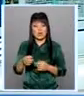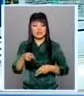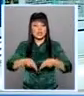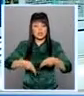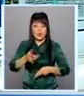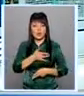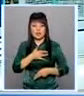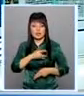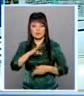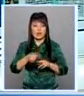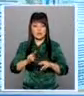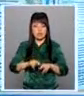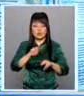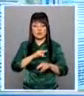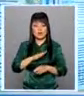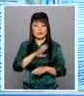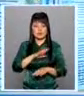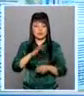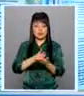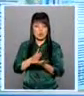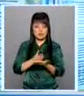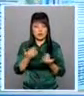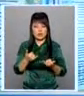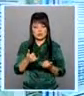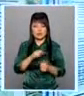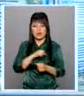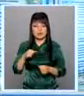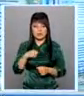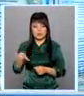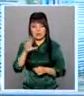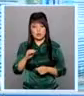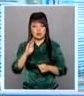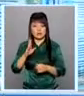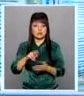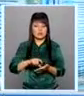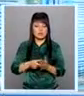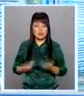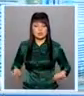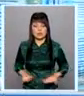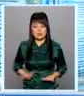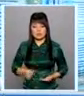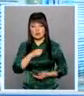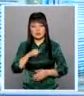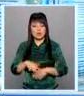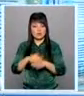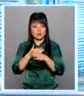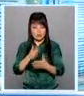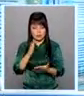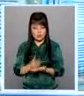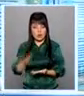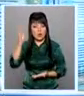мен кардиология бөлімінде жұмыс істеп жүр. Бізге пәтер берілді, көтермақы берілді. Біздің болашағымызға деген уже қандай болса да сенім